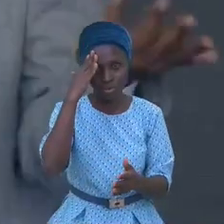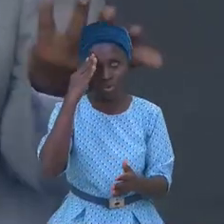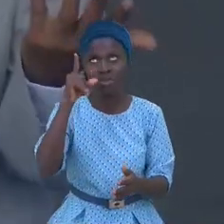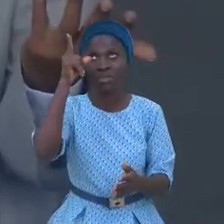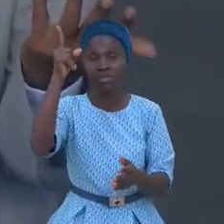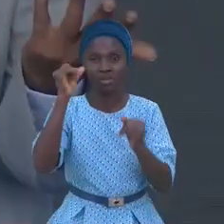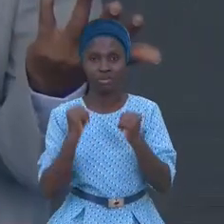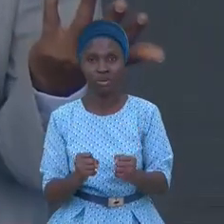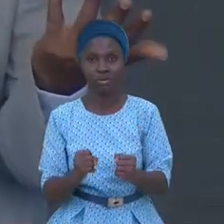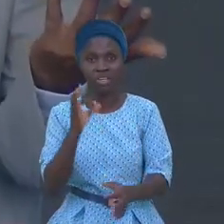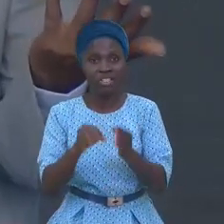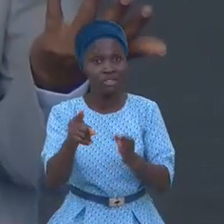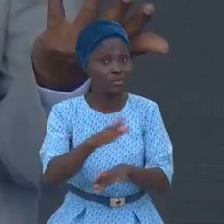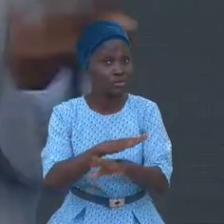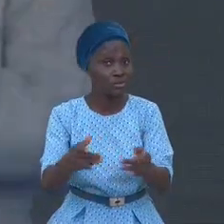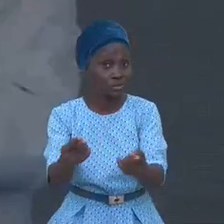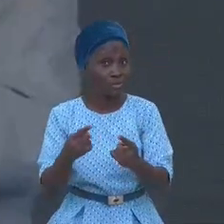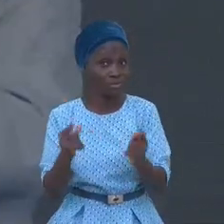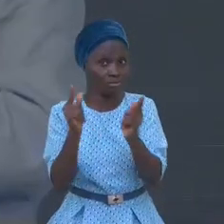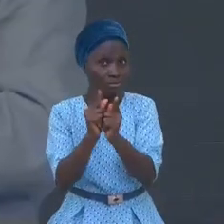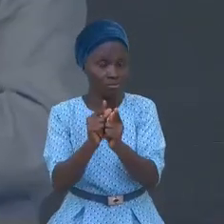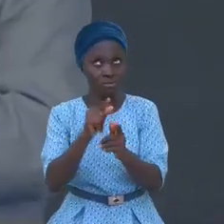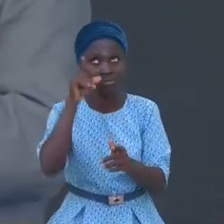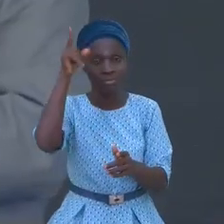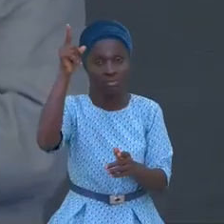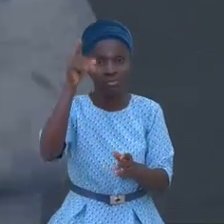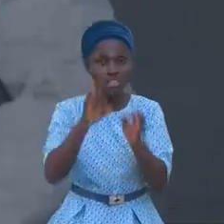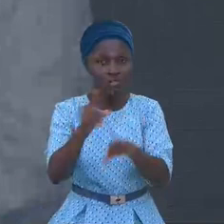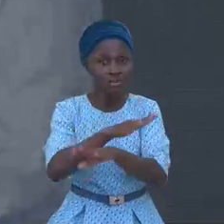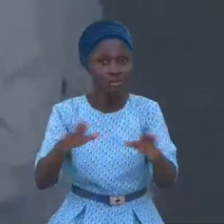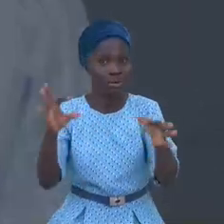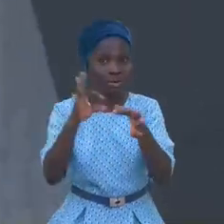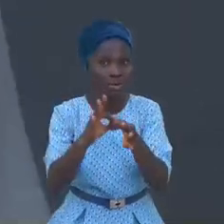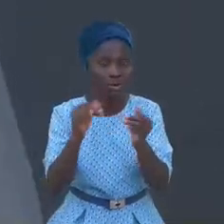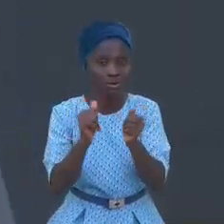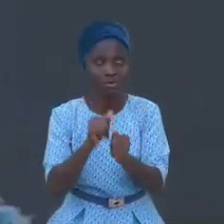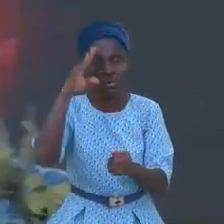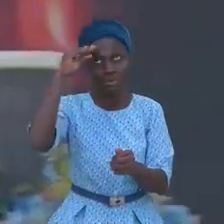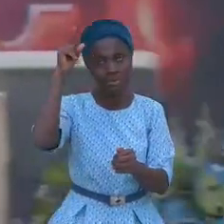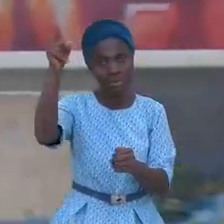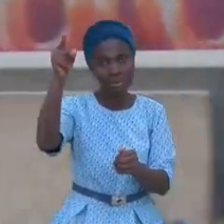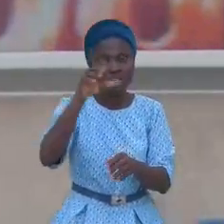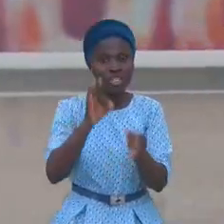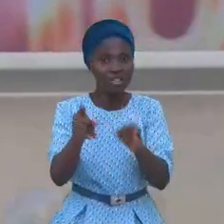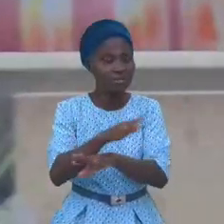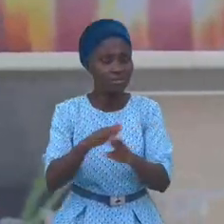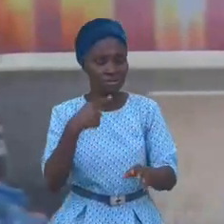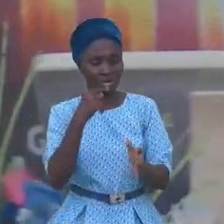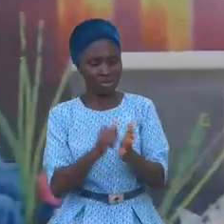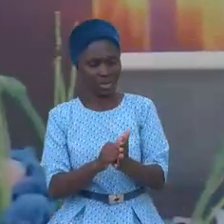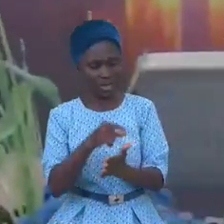Si tu ne viens pas, si tu ne te connectes pas, si tu ne dis pas, voici mon